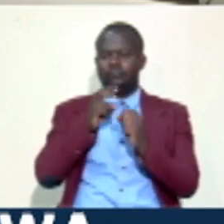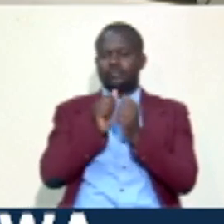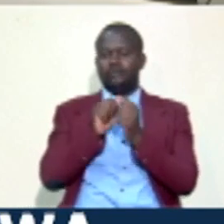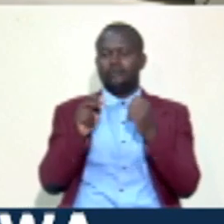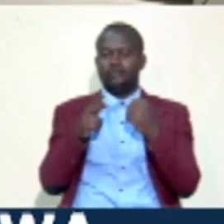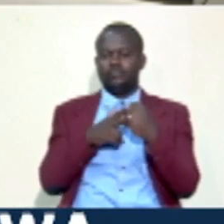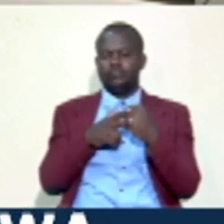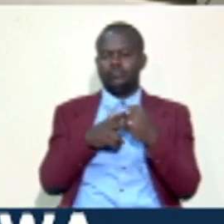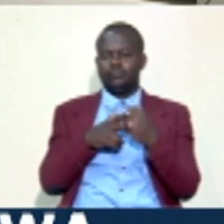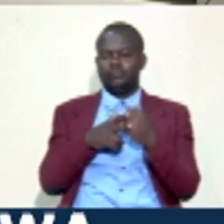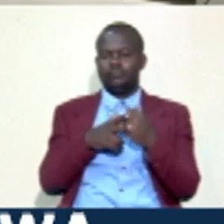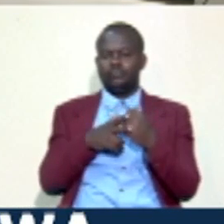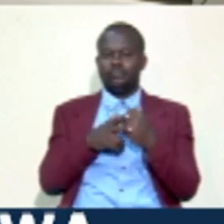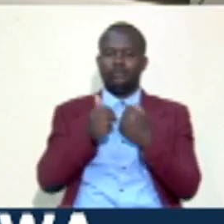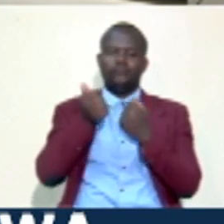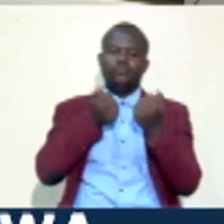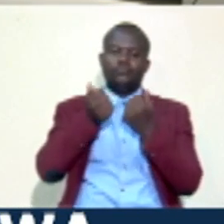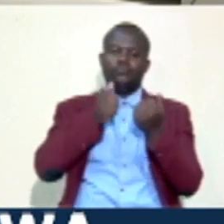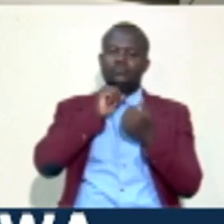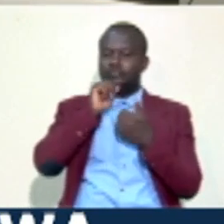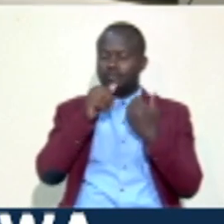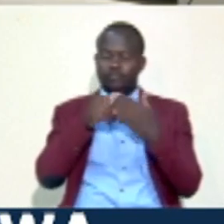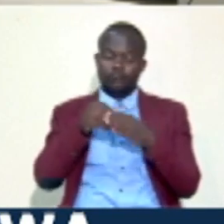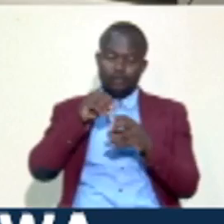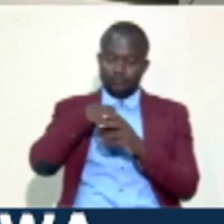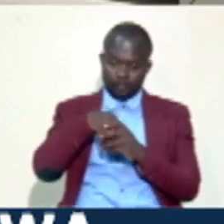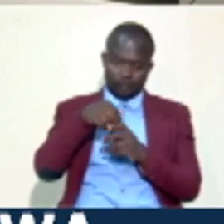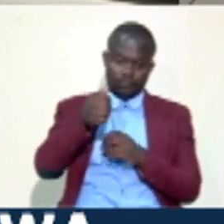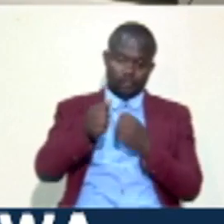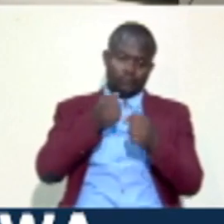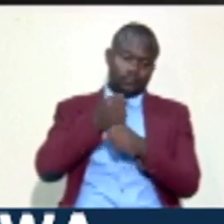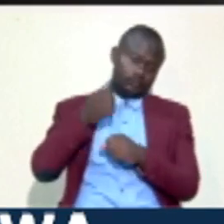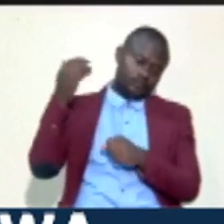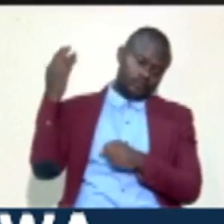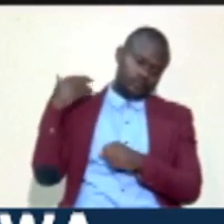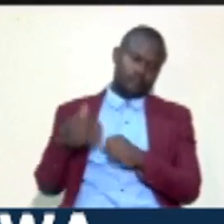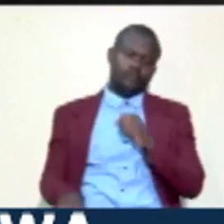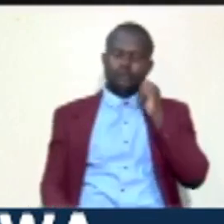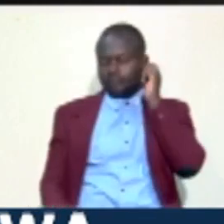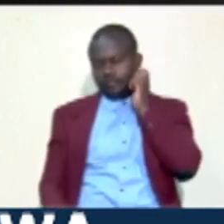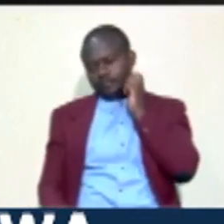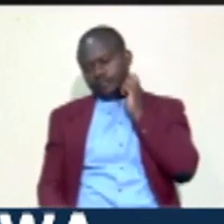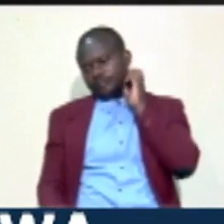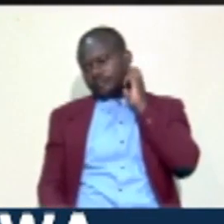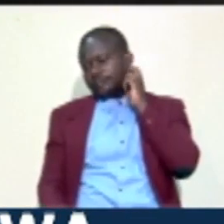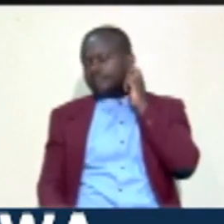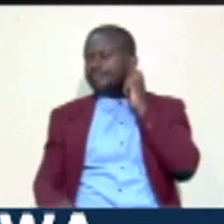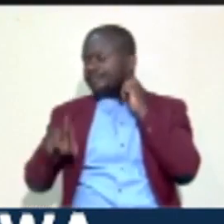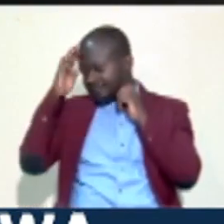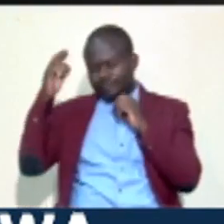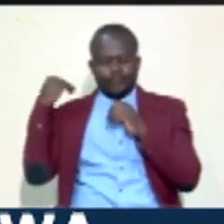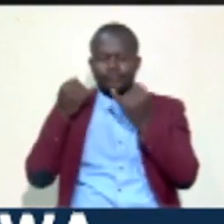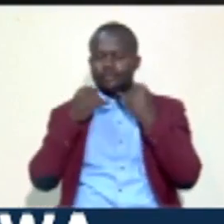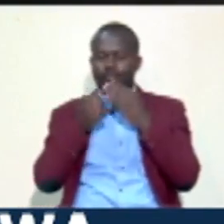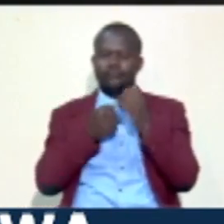2017. Imodoka ntarigeze nyikandagiramo muri iyo myaka yatambutse. Ibyo batubwiye byari